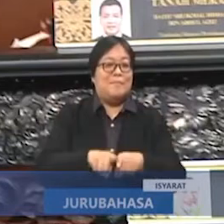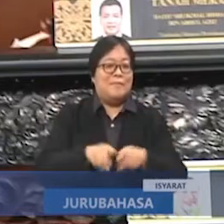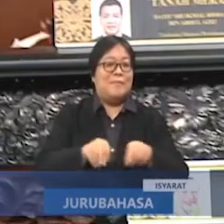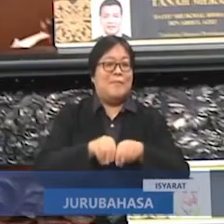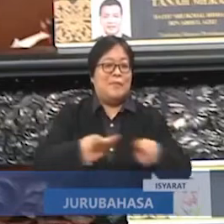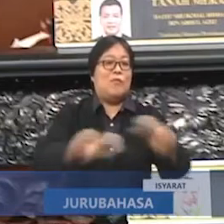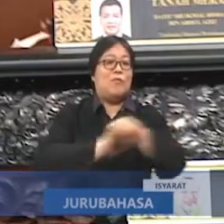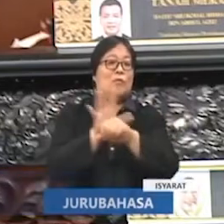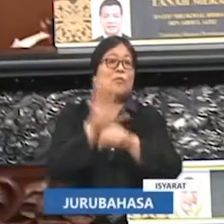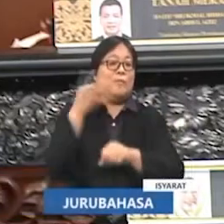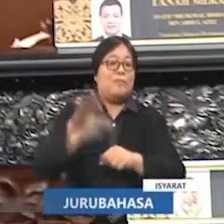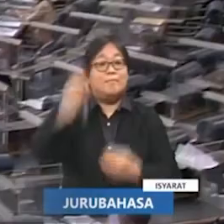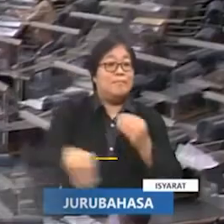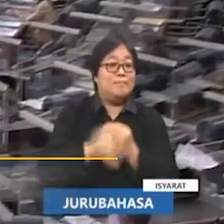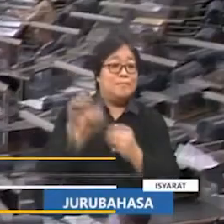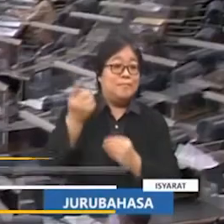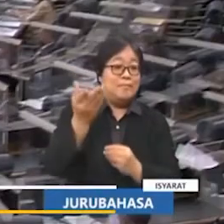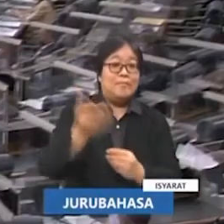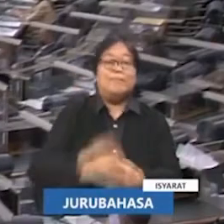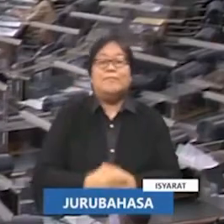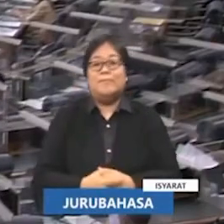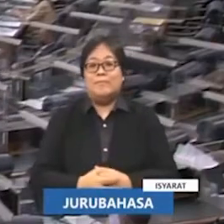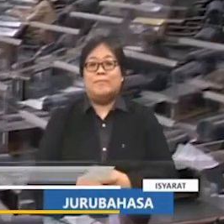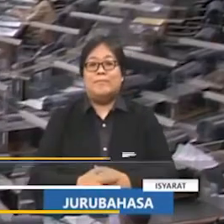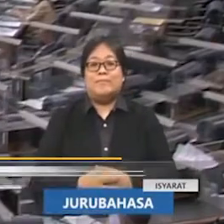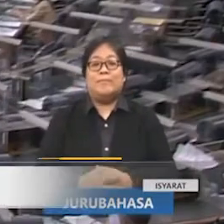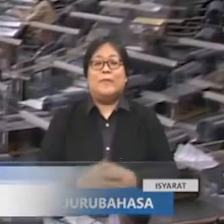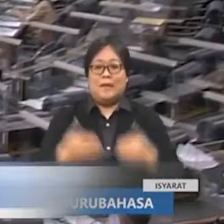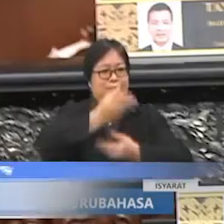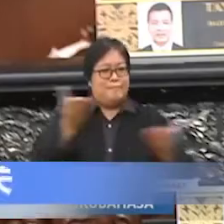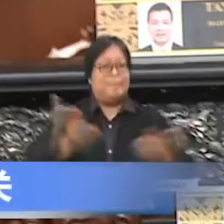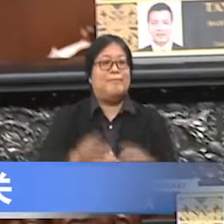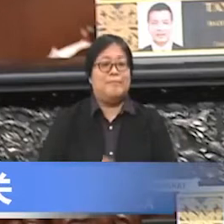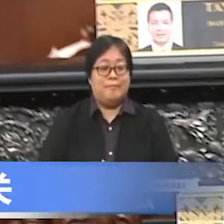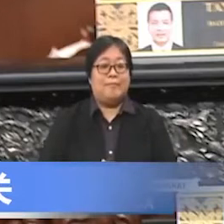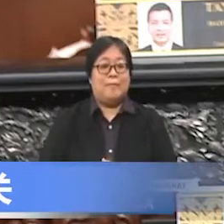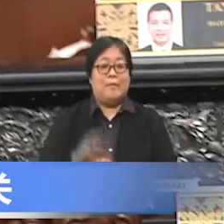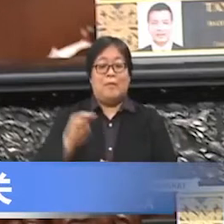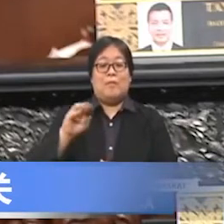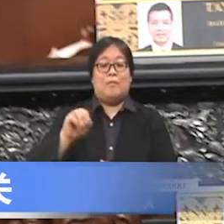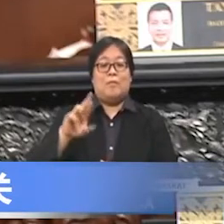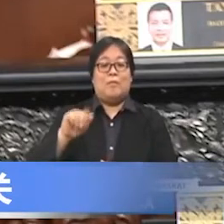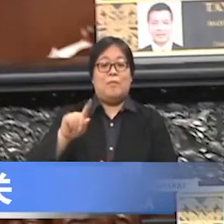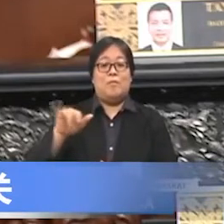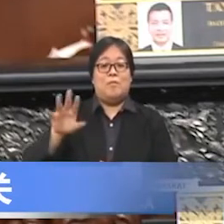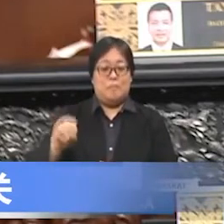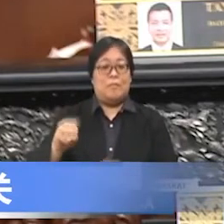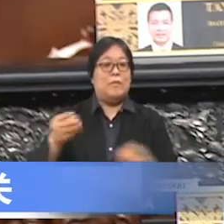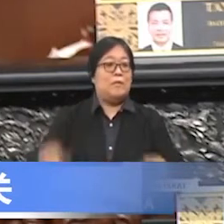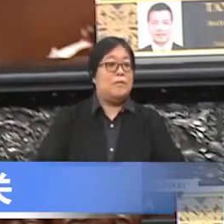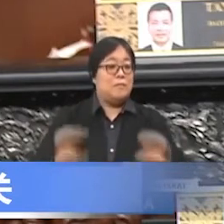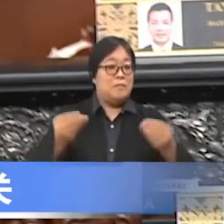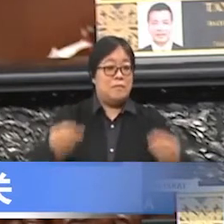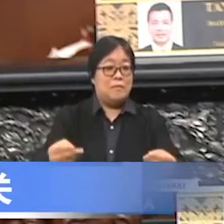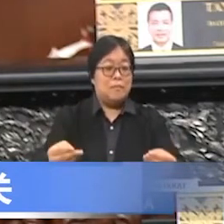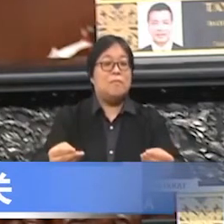pandemik COVID-19 ini. 诺奥马表示，企业发展部已经为国内中小企业制定了具体的长